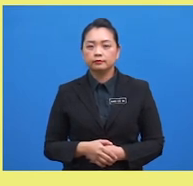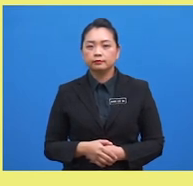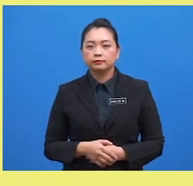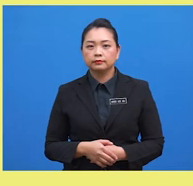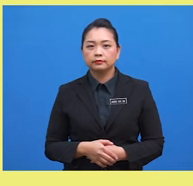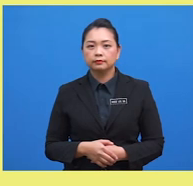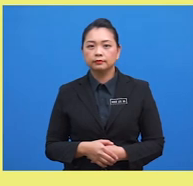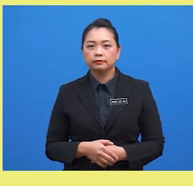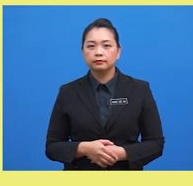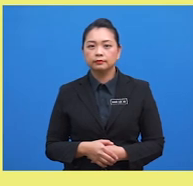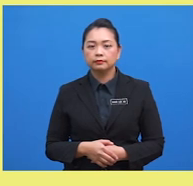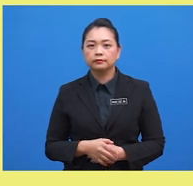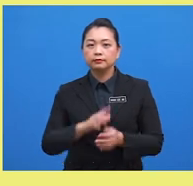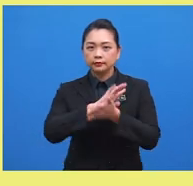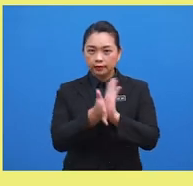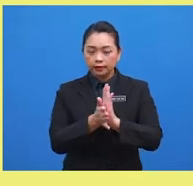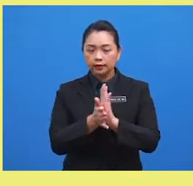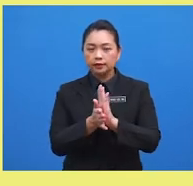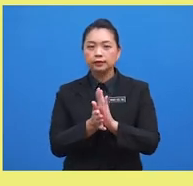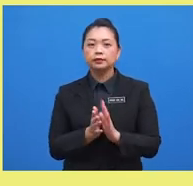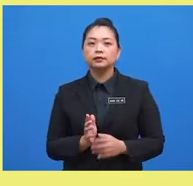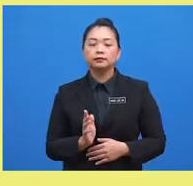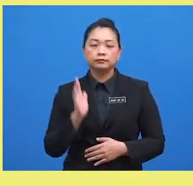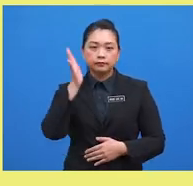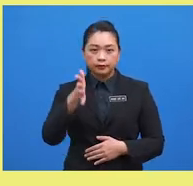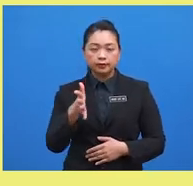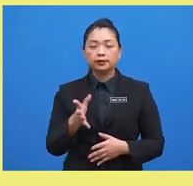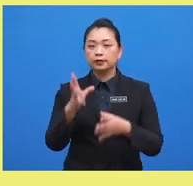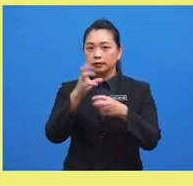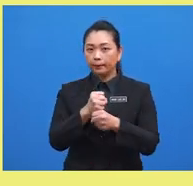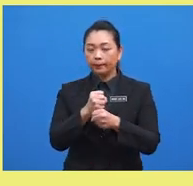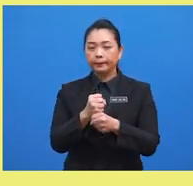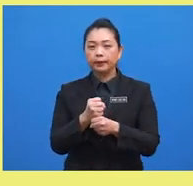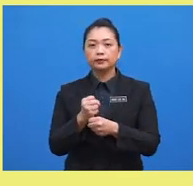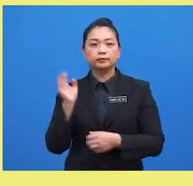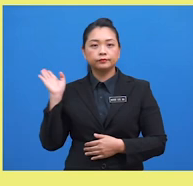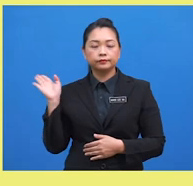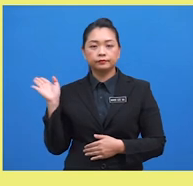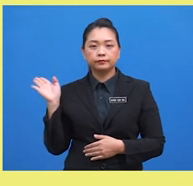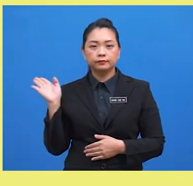unsur-unsur set R ialah 4, 5, 6.